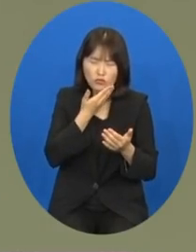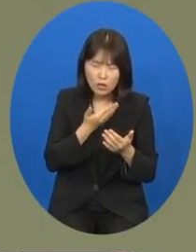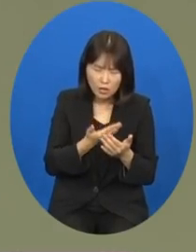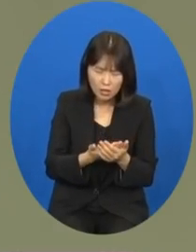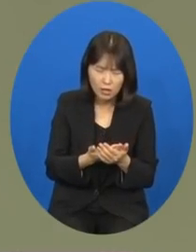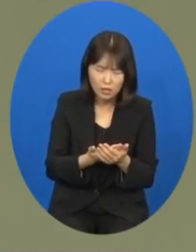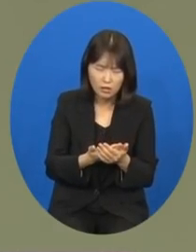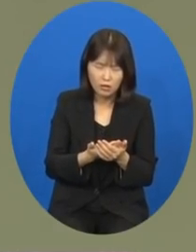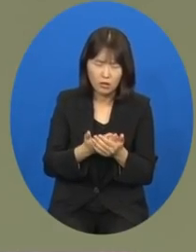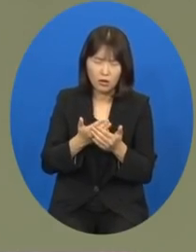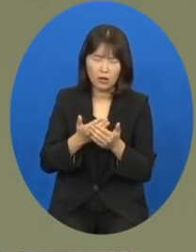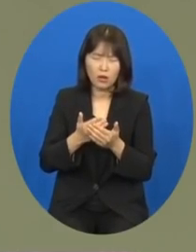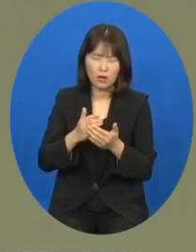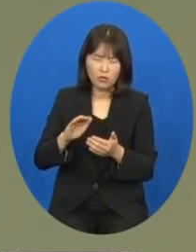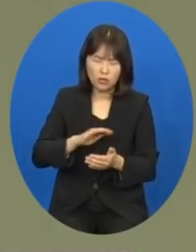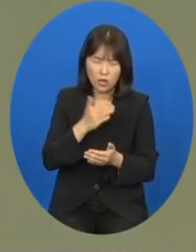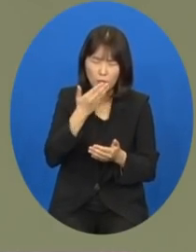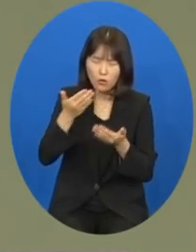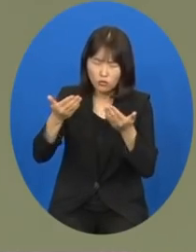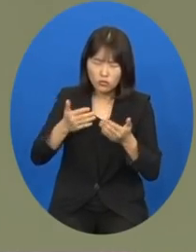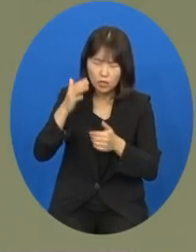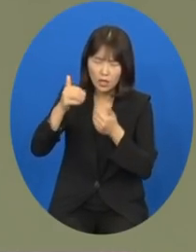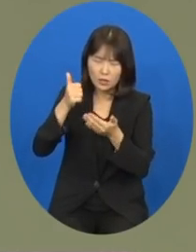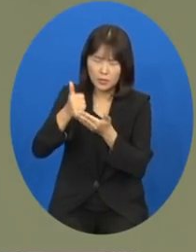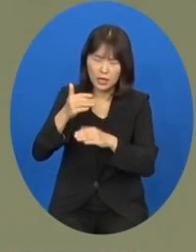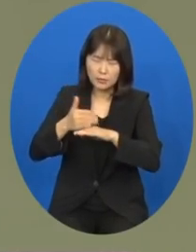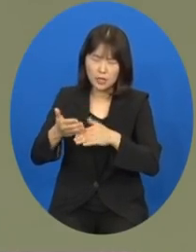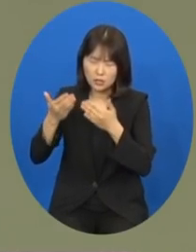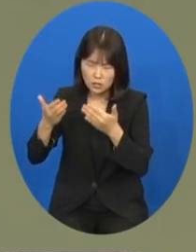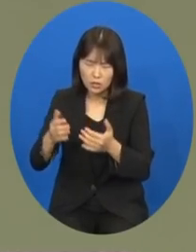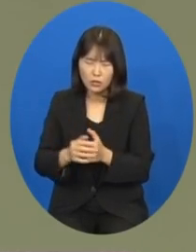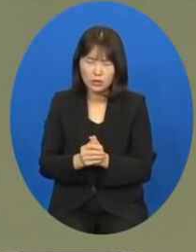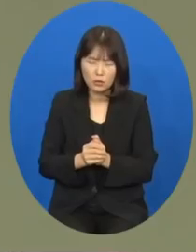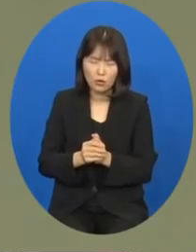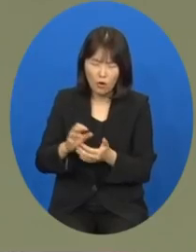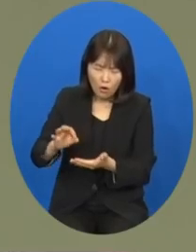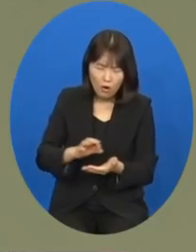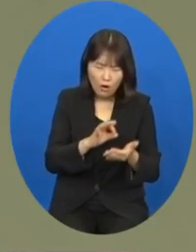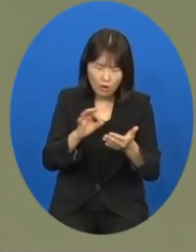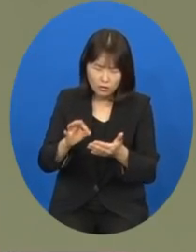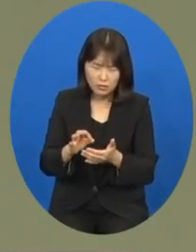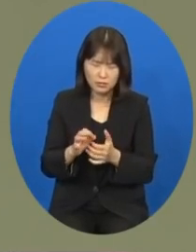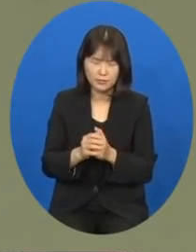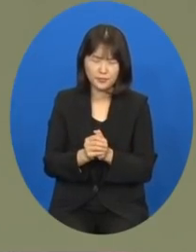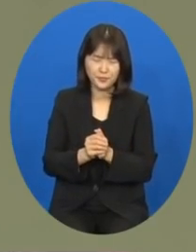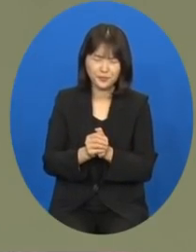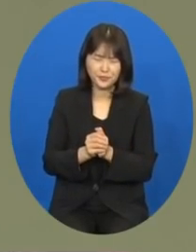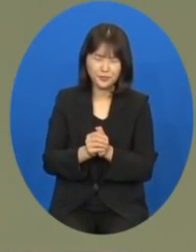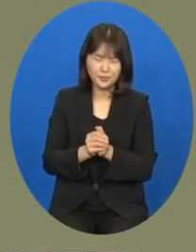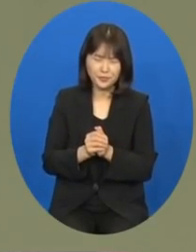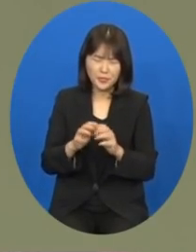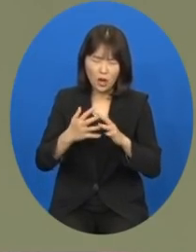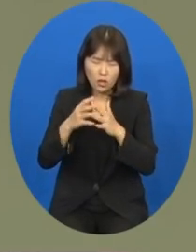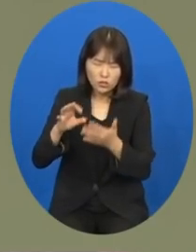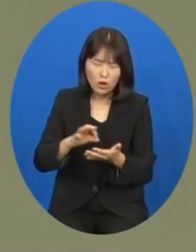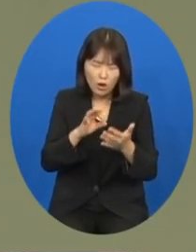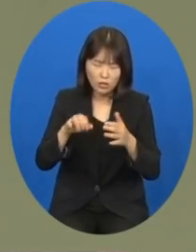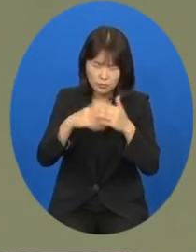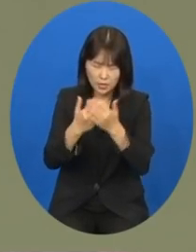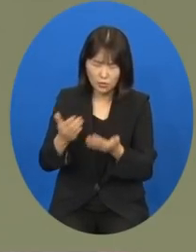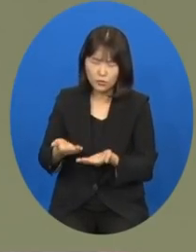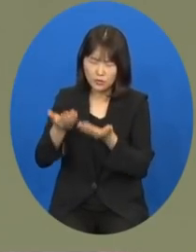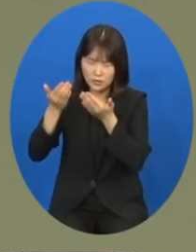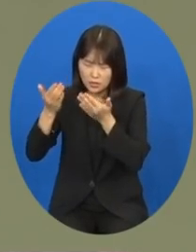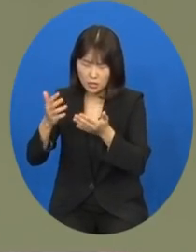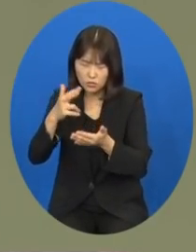감사를 드리며 이 시간에 구별하여 11 절어 감사한 그물에 건축한 검으로 구제 헌금으로 또 한건 처 강단에 올려 드리오니 주님께서 귀한